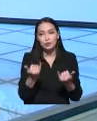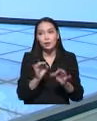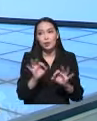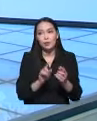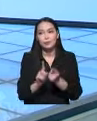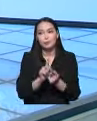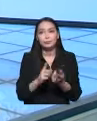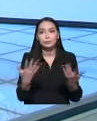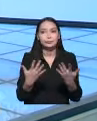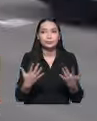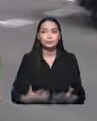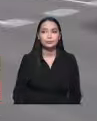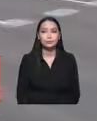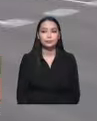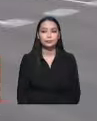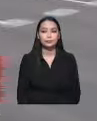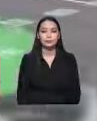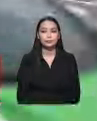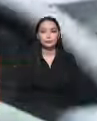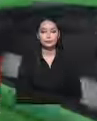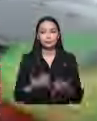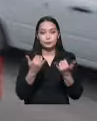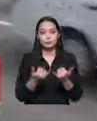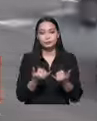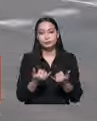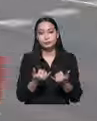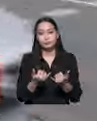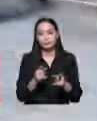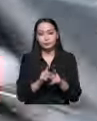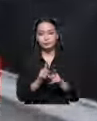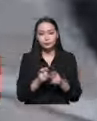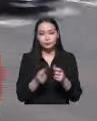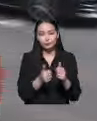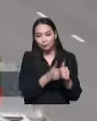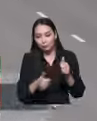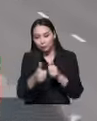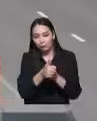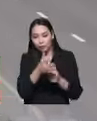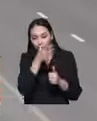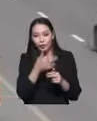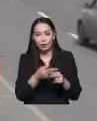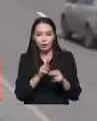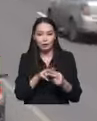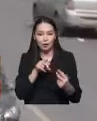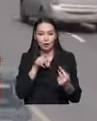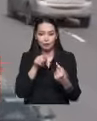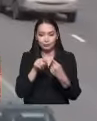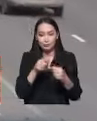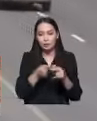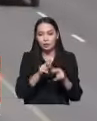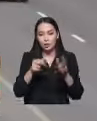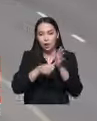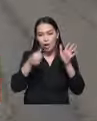Қашқынбай жеткізеді. Енді екі жолақты жолда қарсы бағытқа шыққандар 6 айға дейін жүргізуші куәлігінен